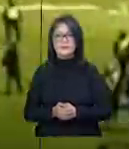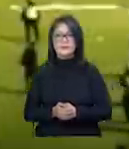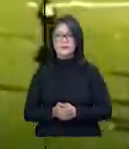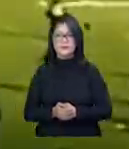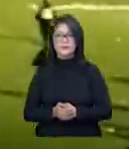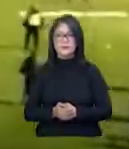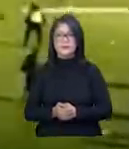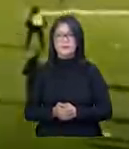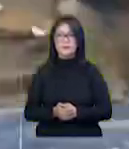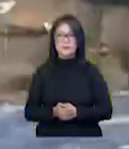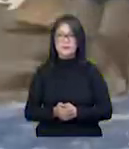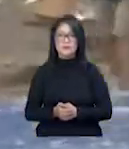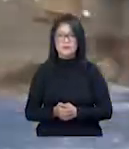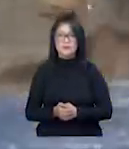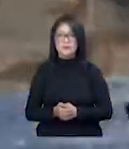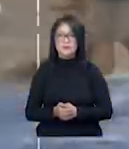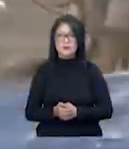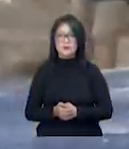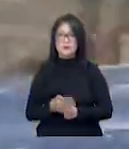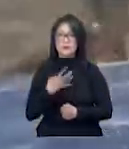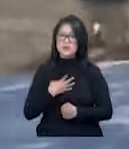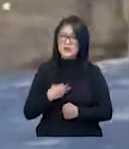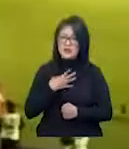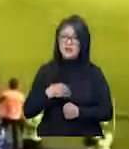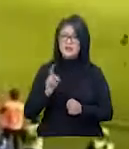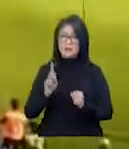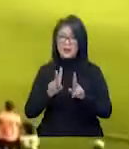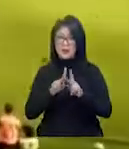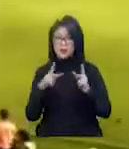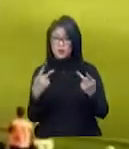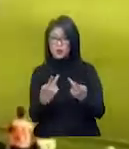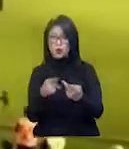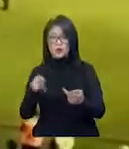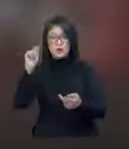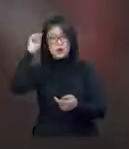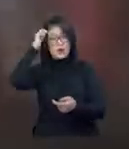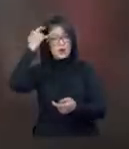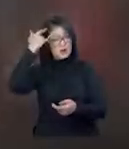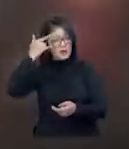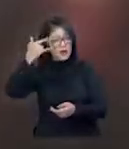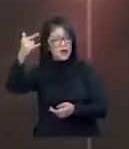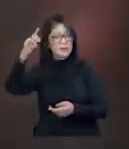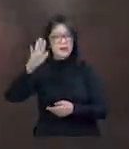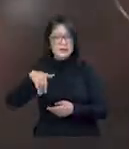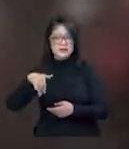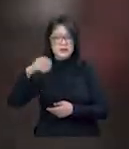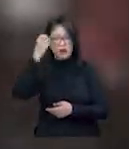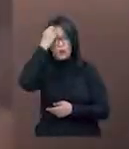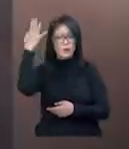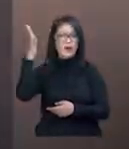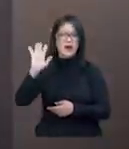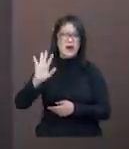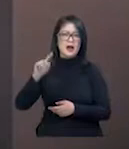duka akibat terakhir di sepak bola di Stadion Kanjuruhan tidak akan mudah dilupakan kejadian memilukan ini membuka fenomena gunung es